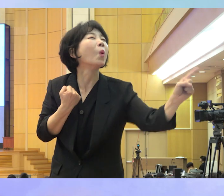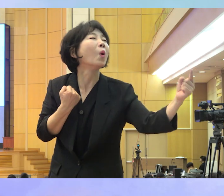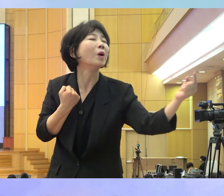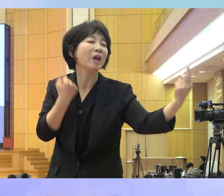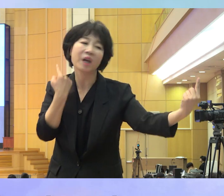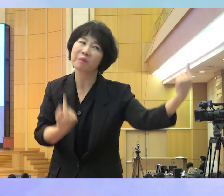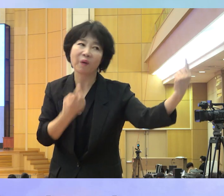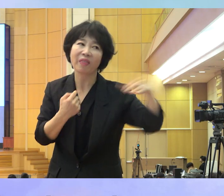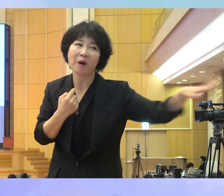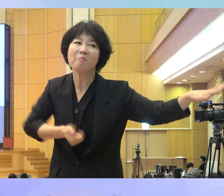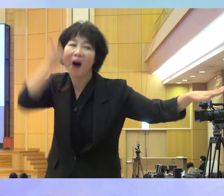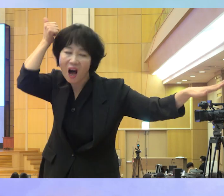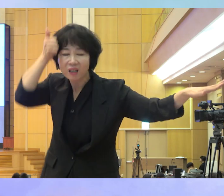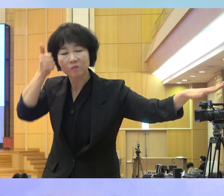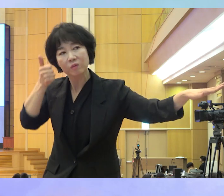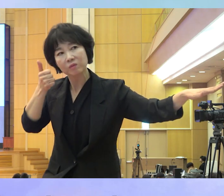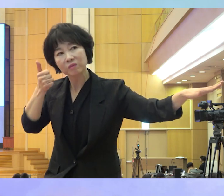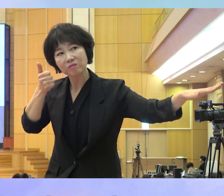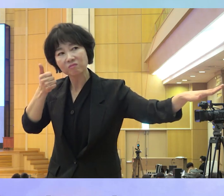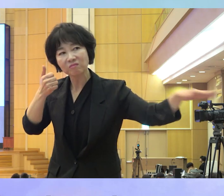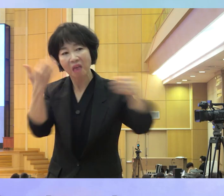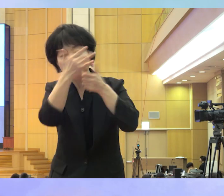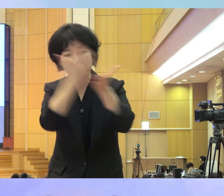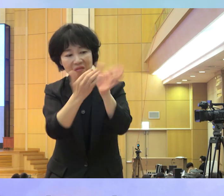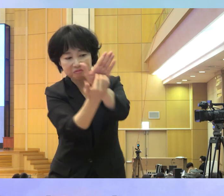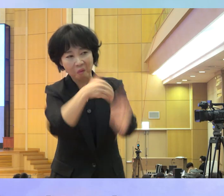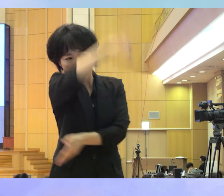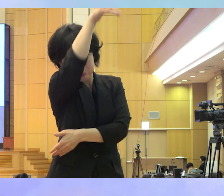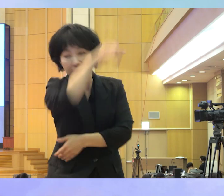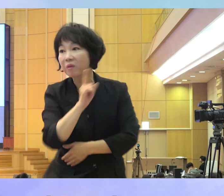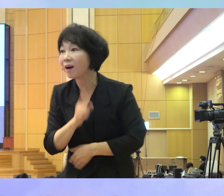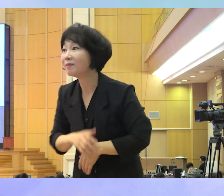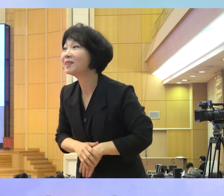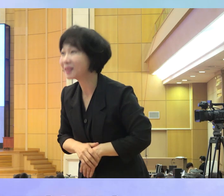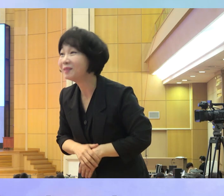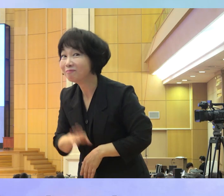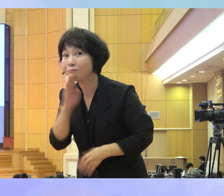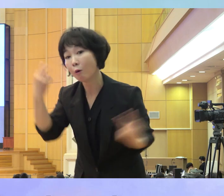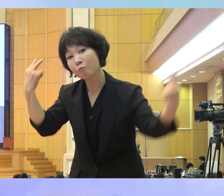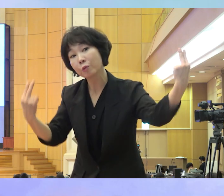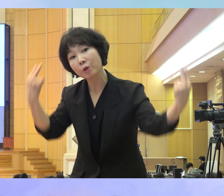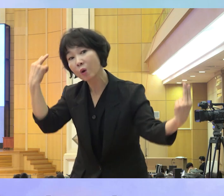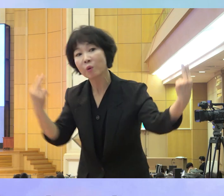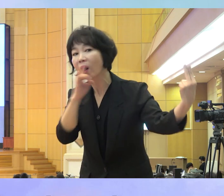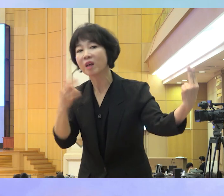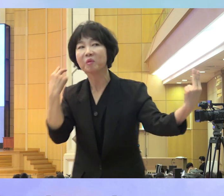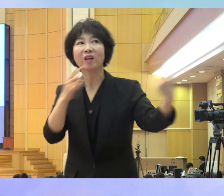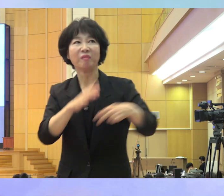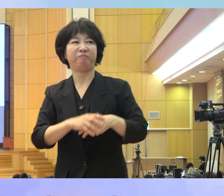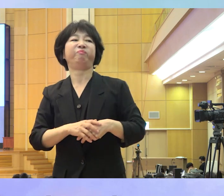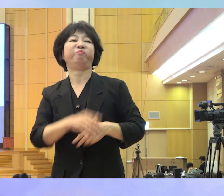이렇게 주잖아요. 그거 주면요 더 좋은 걸 얼른 집어가요.